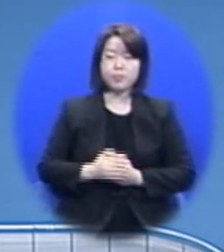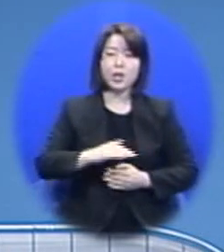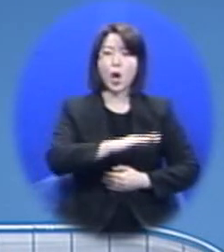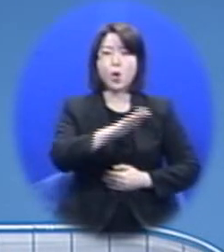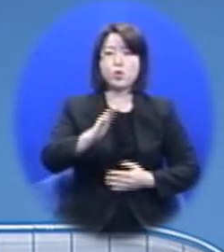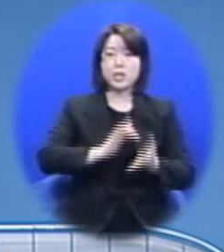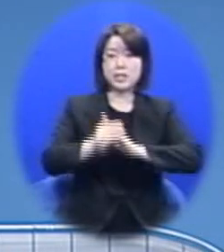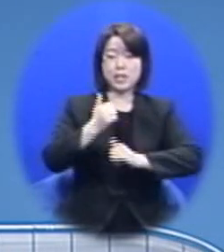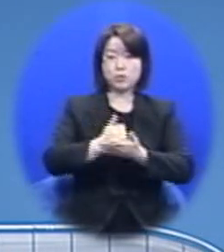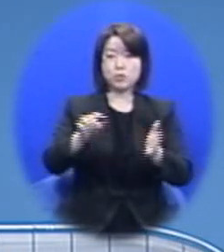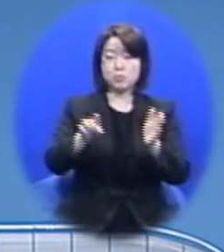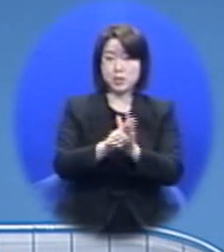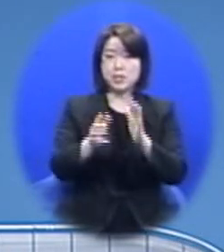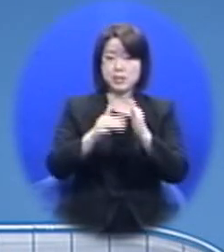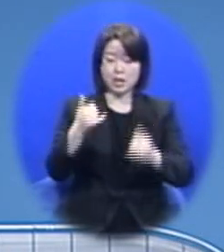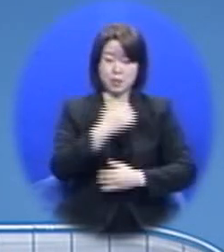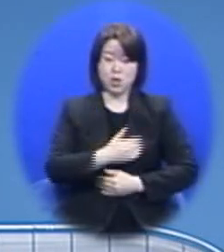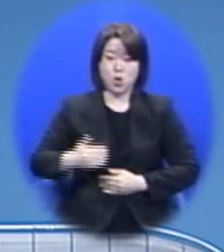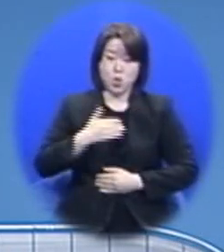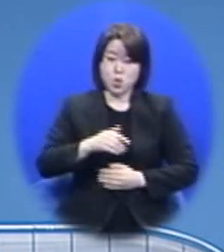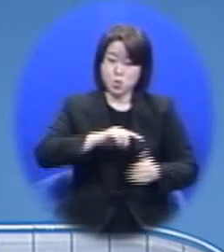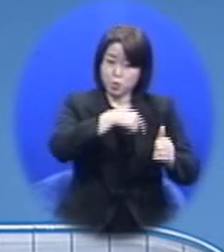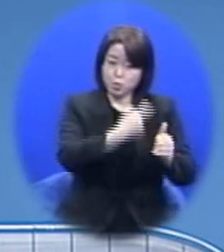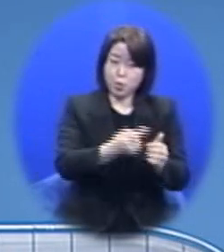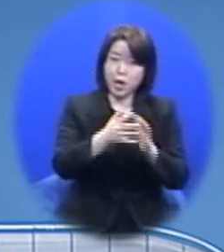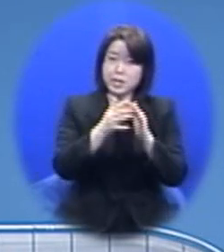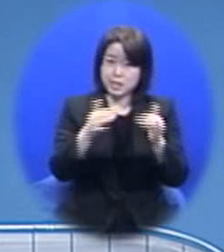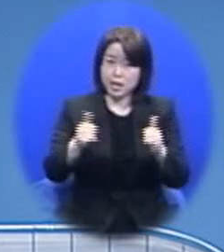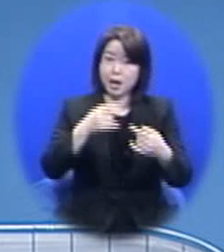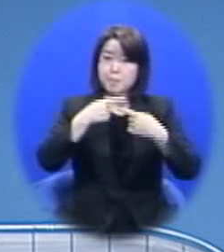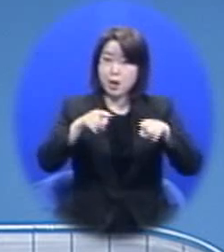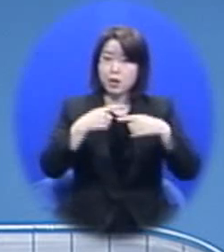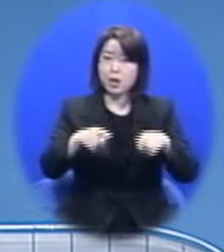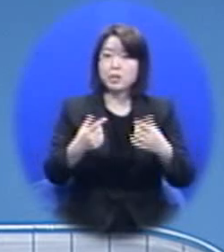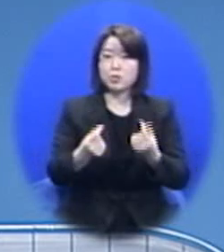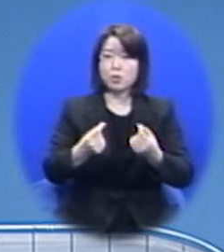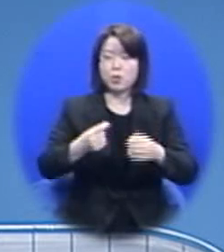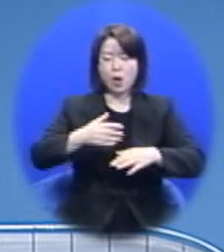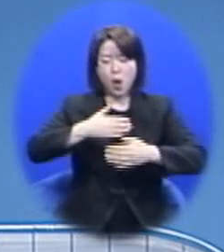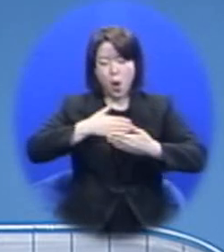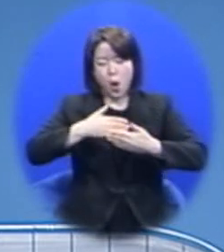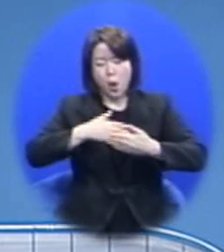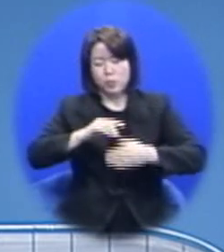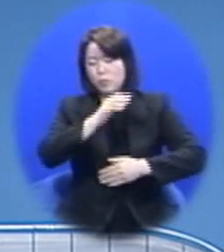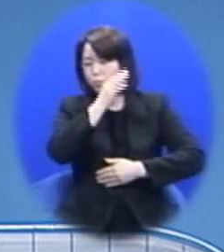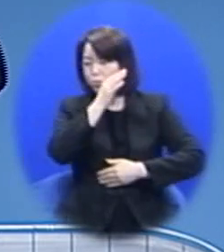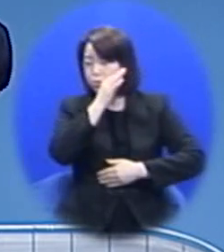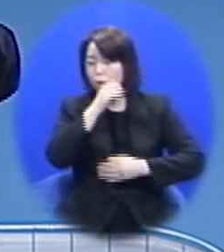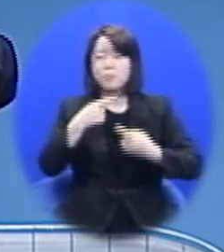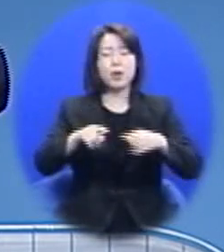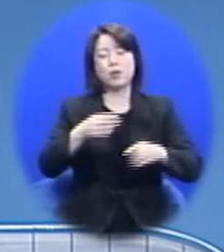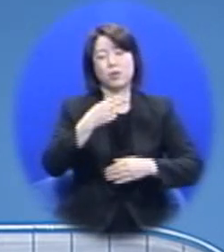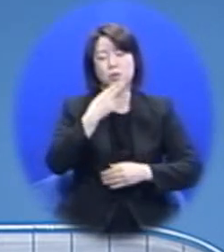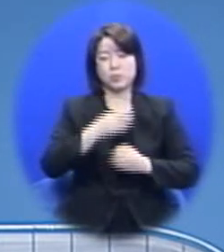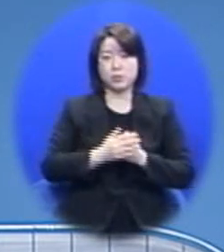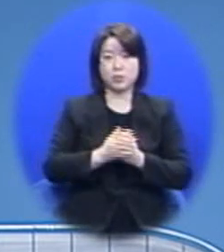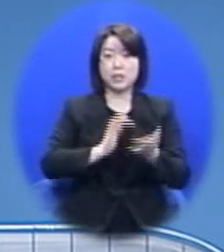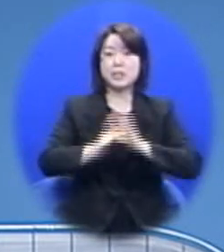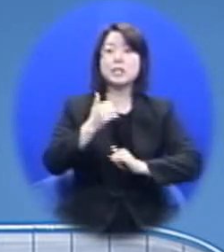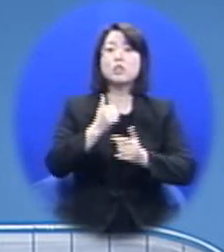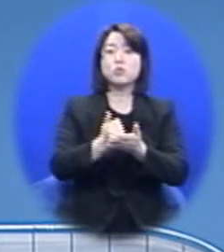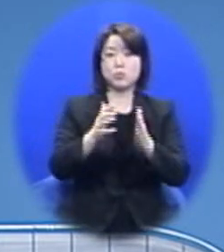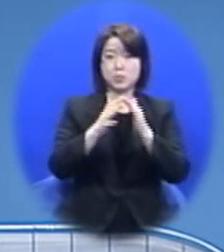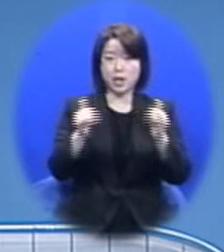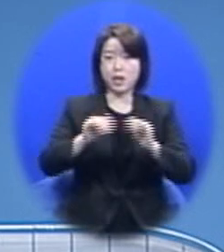육신에 속한 사람이라는 평가처럼 정말 부끄럽고 두려운 평가가 없습니다. 예수님의 사람이 아니란 뜻인